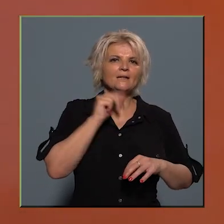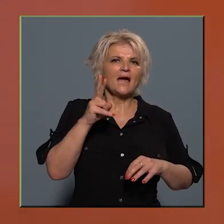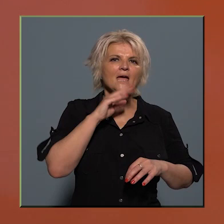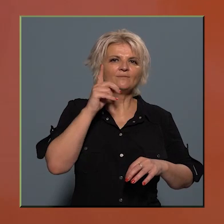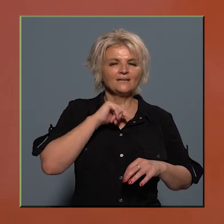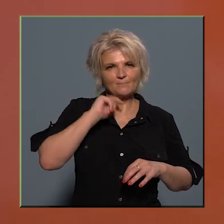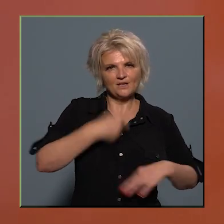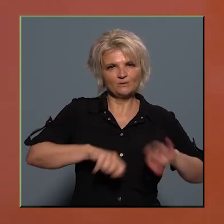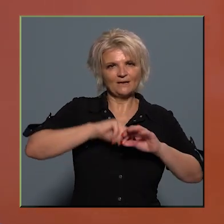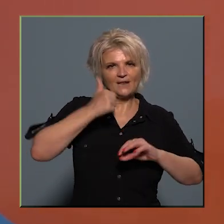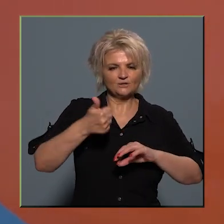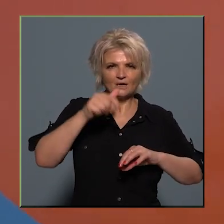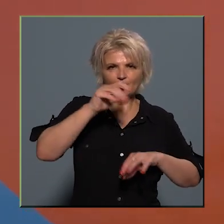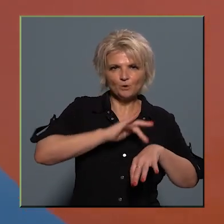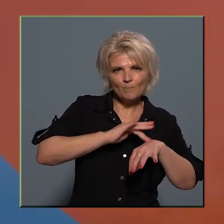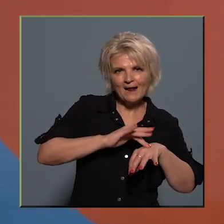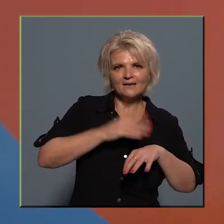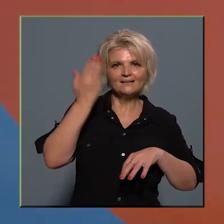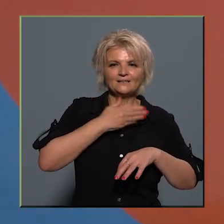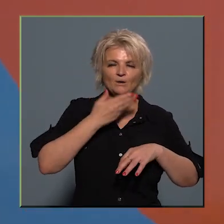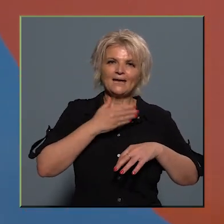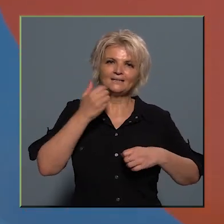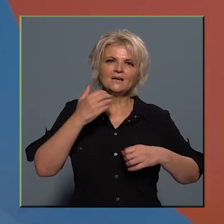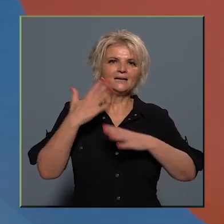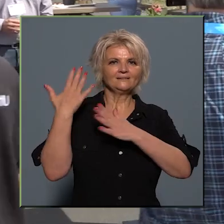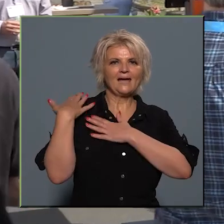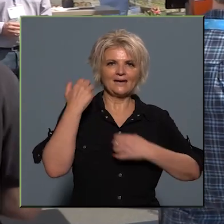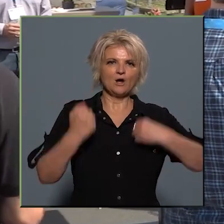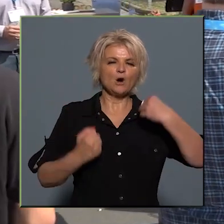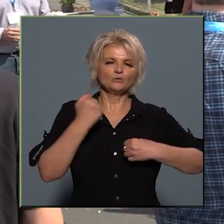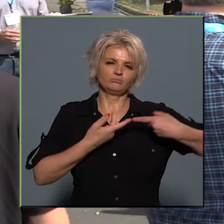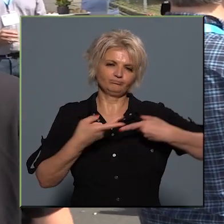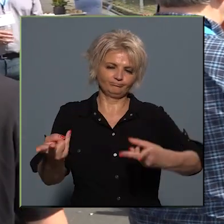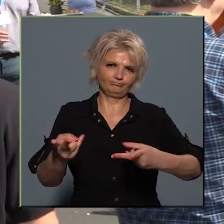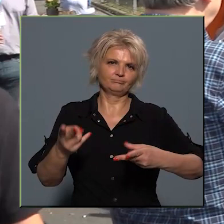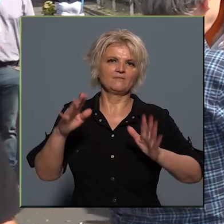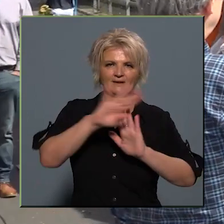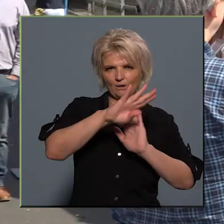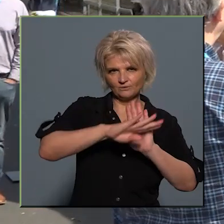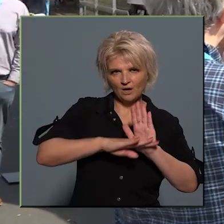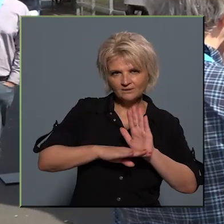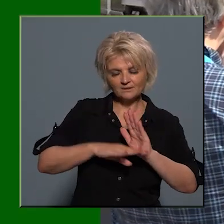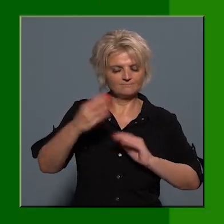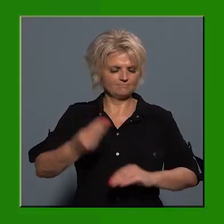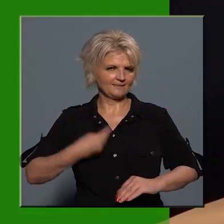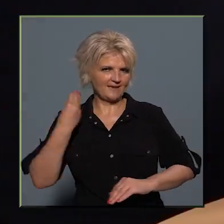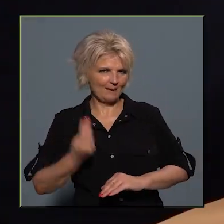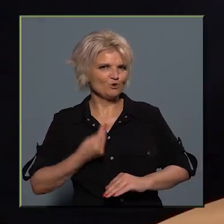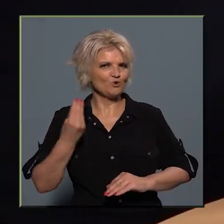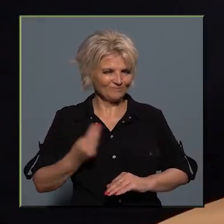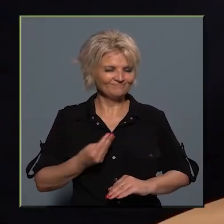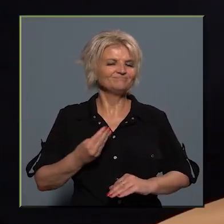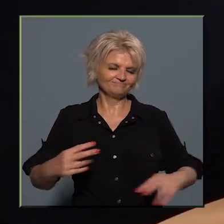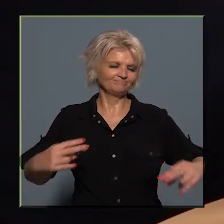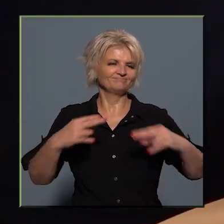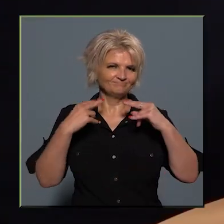Magyarországon elsőként tesztelt hidrogén meghajtású teherautót fuvar feladatok végrehajtására. Beszámolunk erről is. Szóval